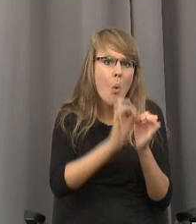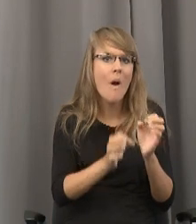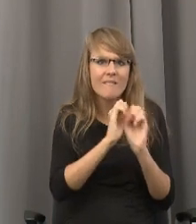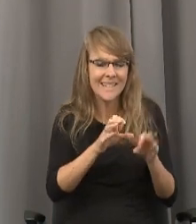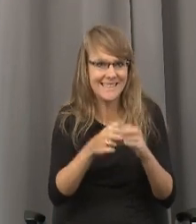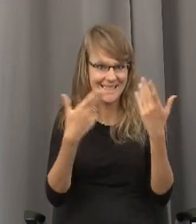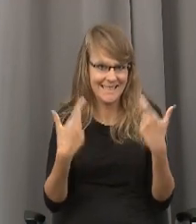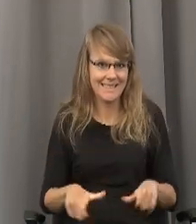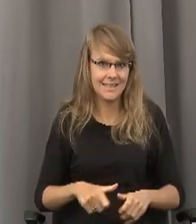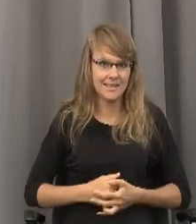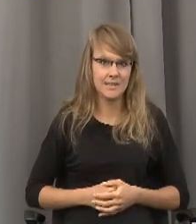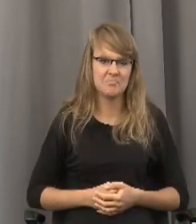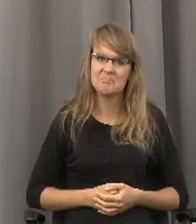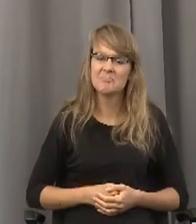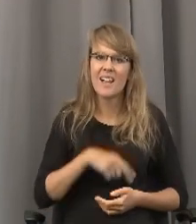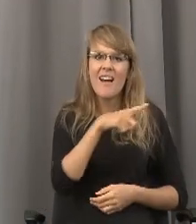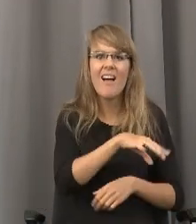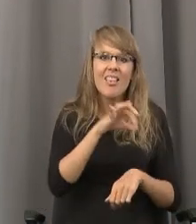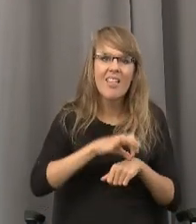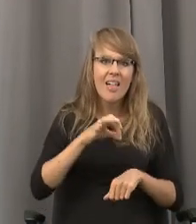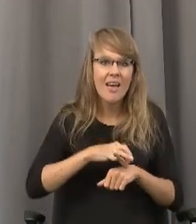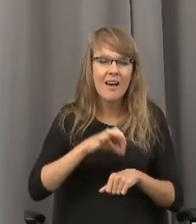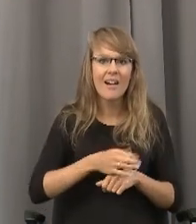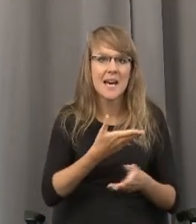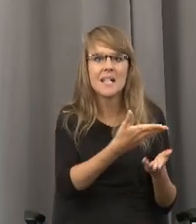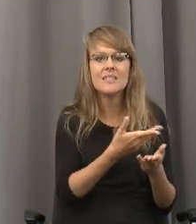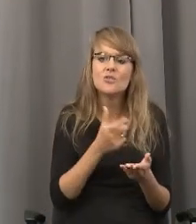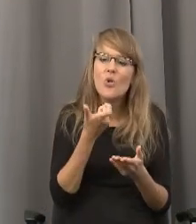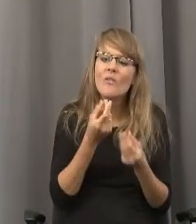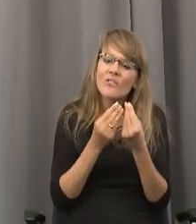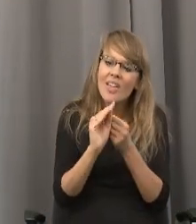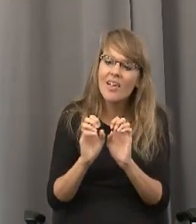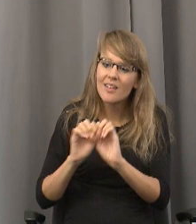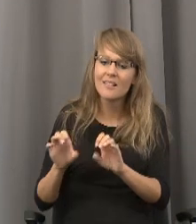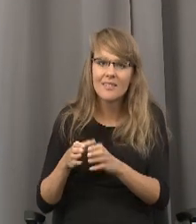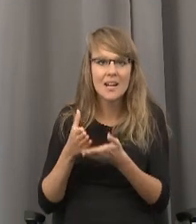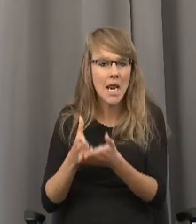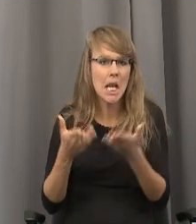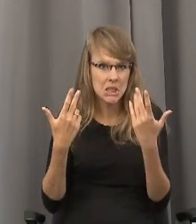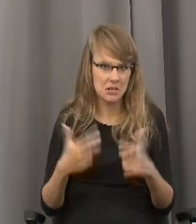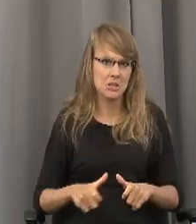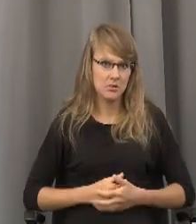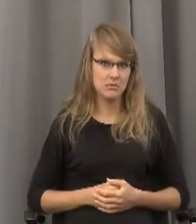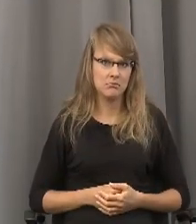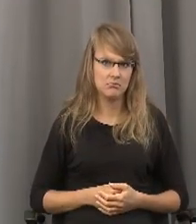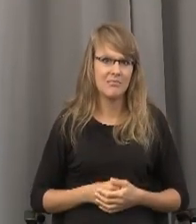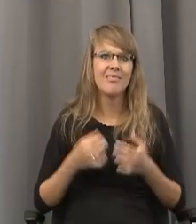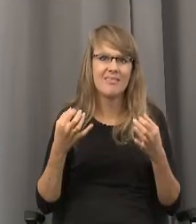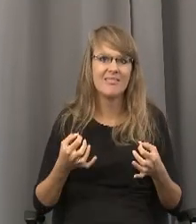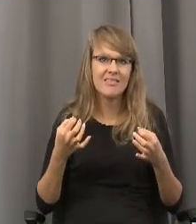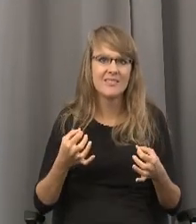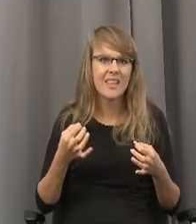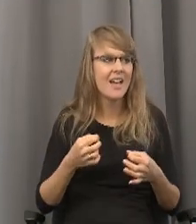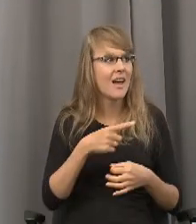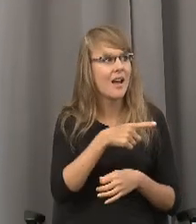z zasadami dobrej praktyki tej medycznej. Czy cokolwiek więcej? Nie. I takich opiekunów jest W tej chwili